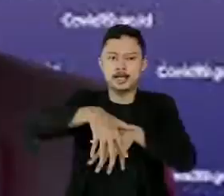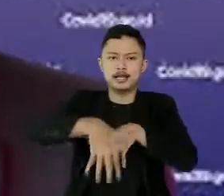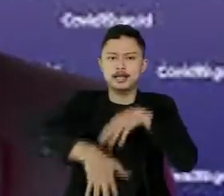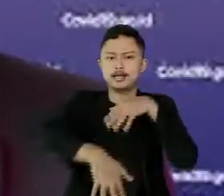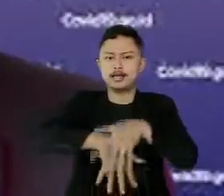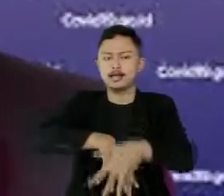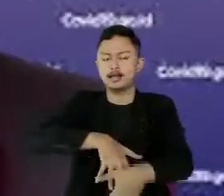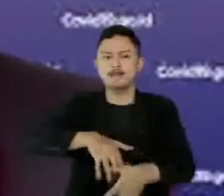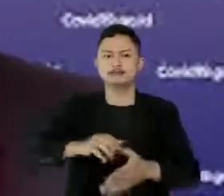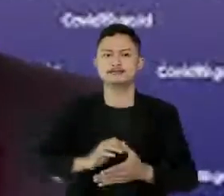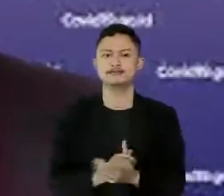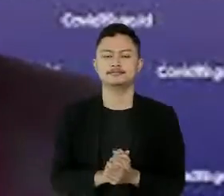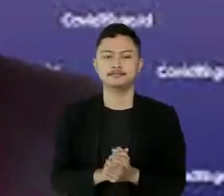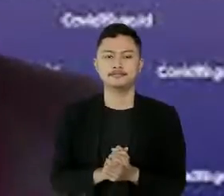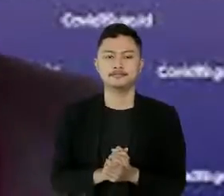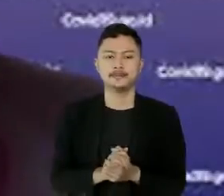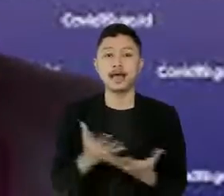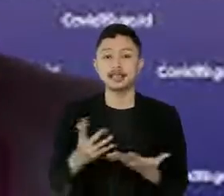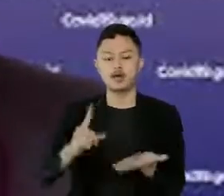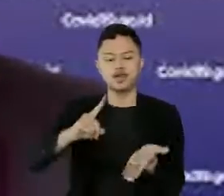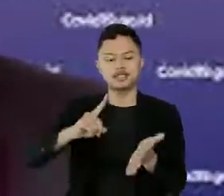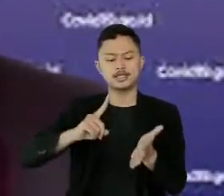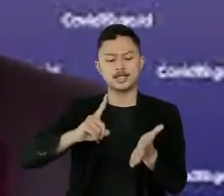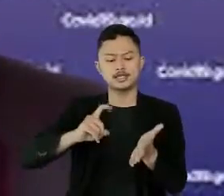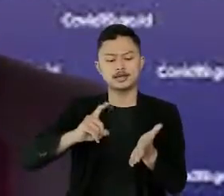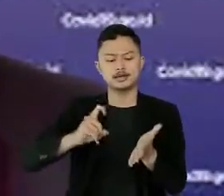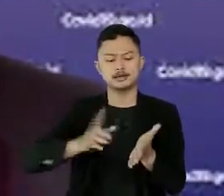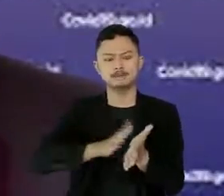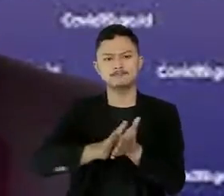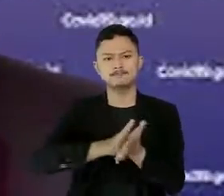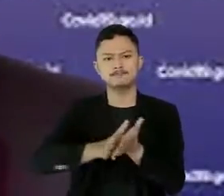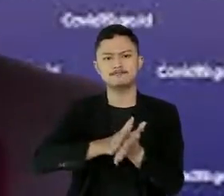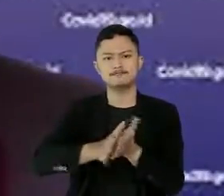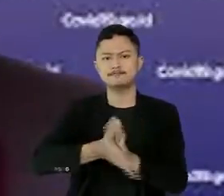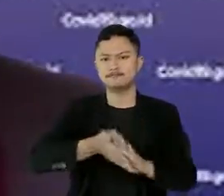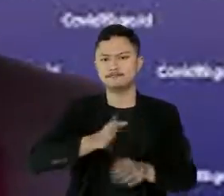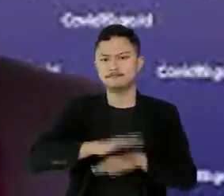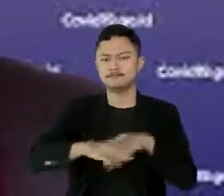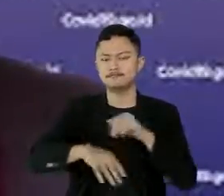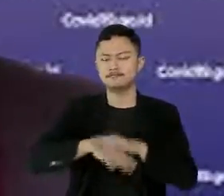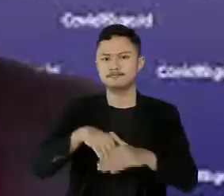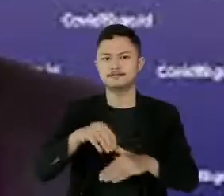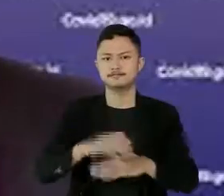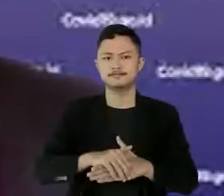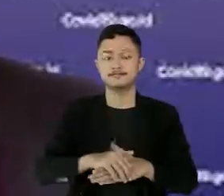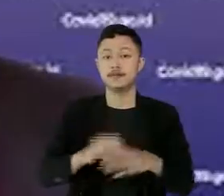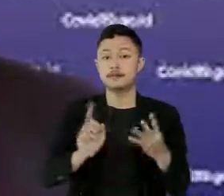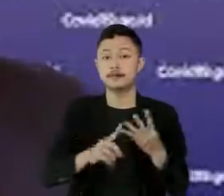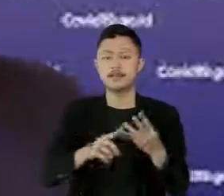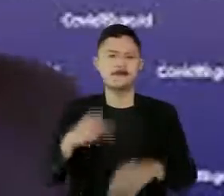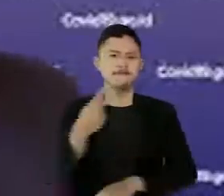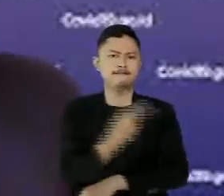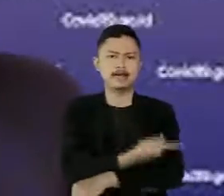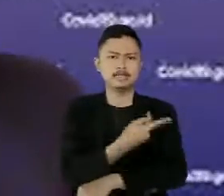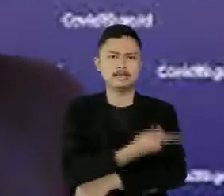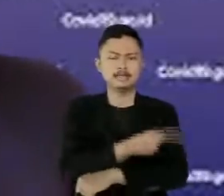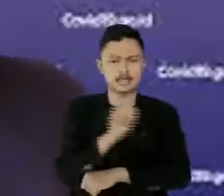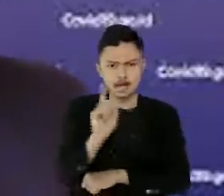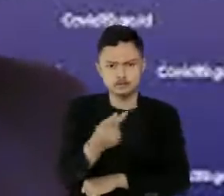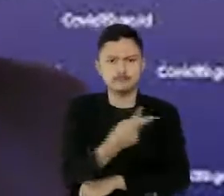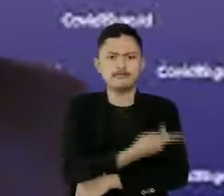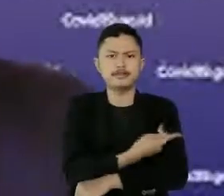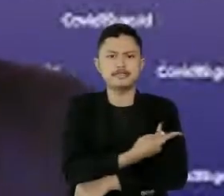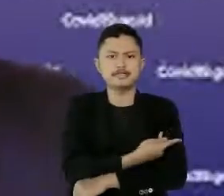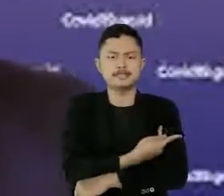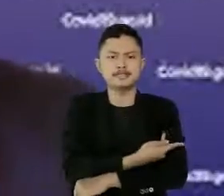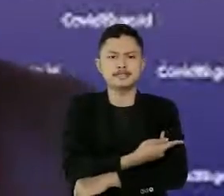ya, pakai sabun atau memakai hand sanitizer, dan juga harus divaksin. Ya, ini penting